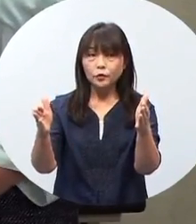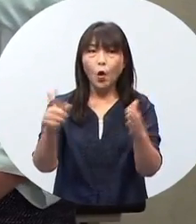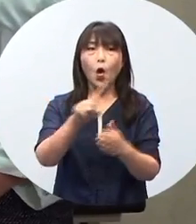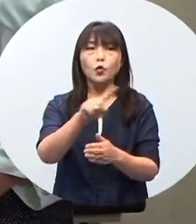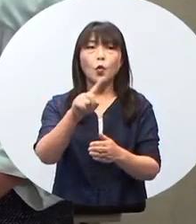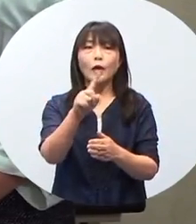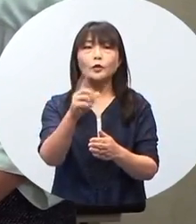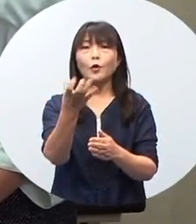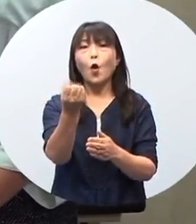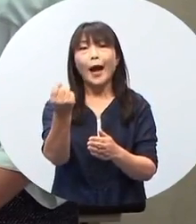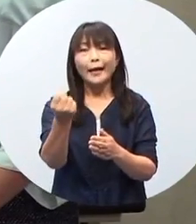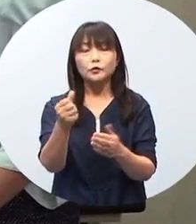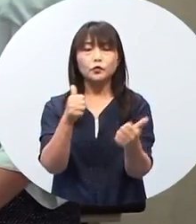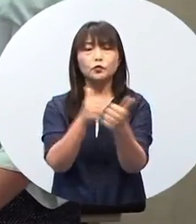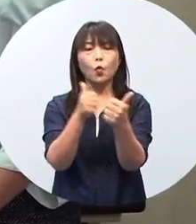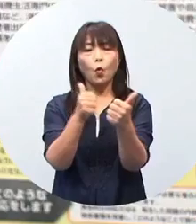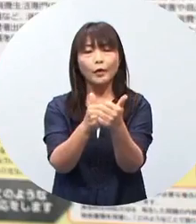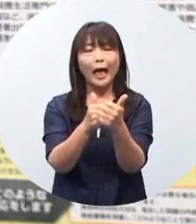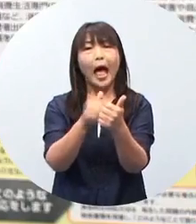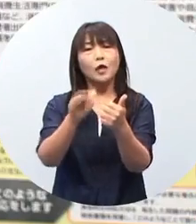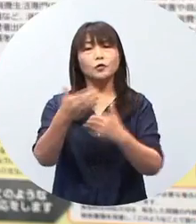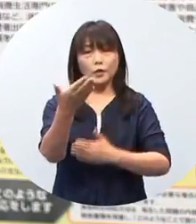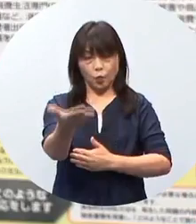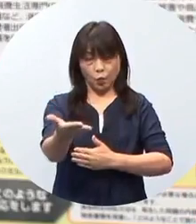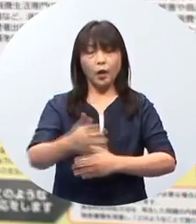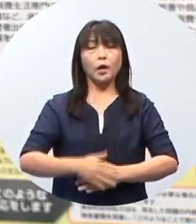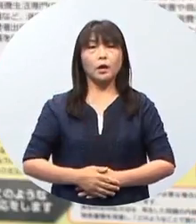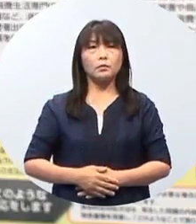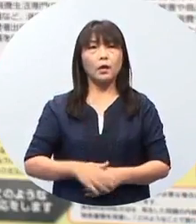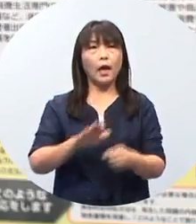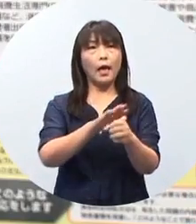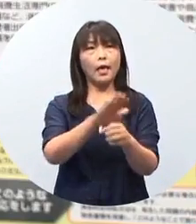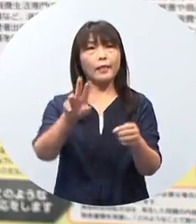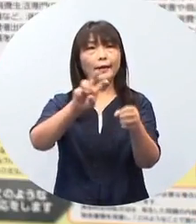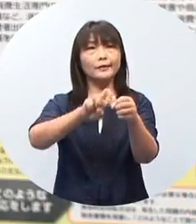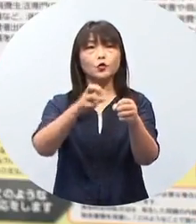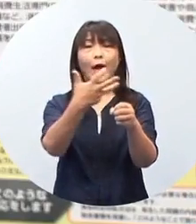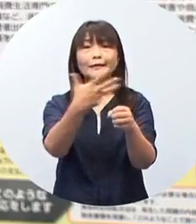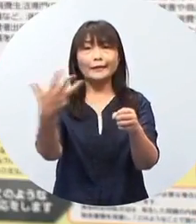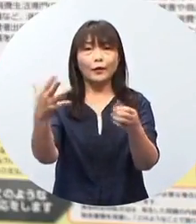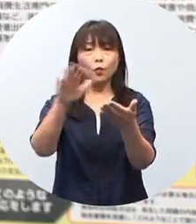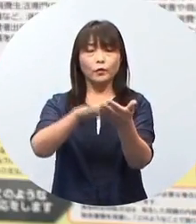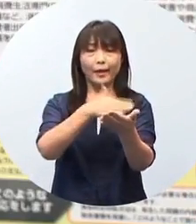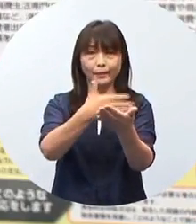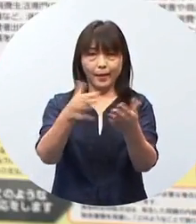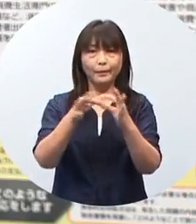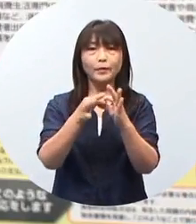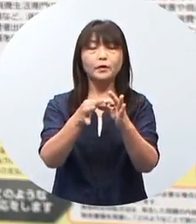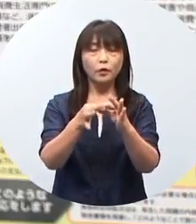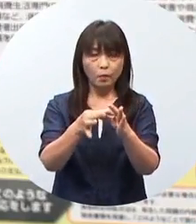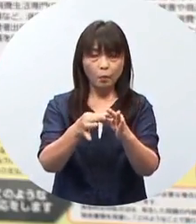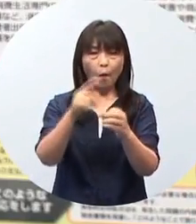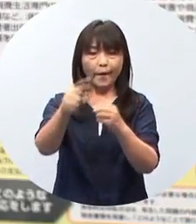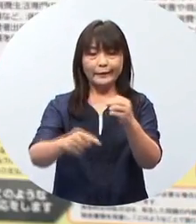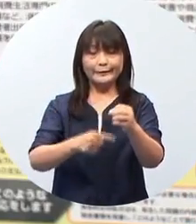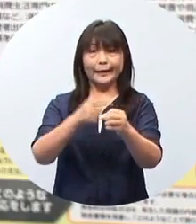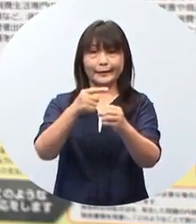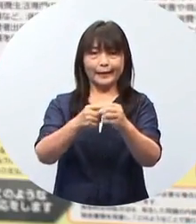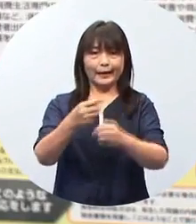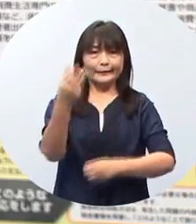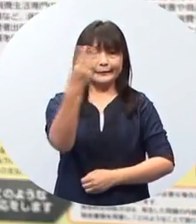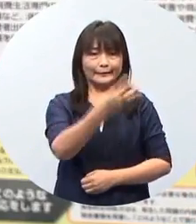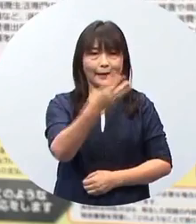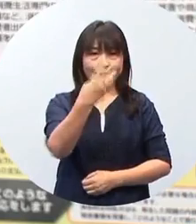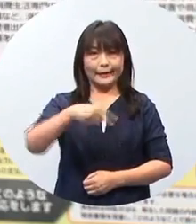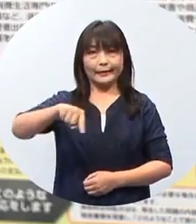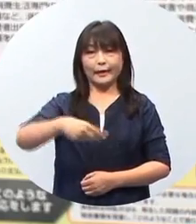相談件数が寄せられているんでしょうか。 はい、平成28年度のデータになりますが、年間で3123